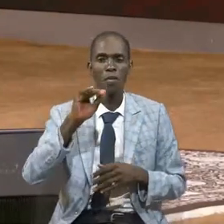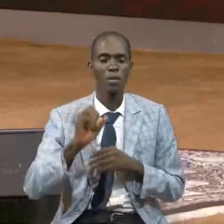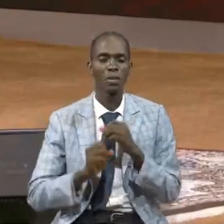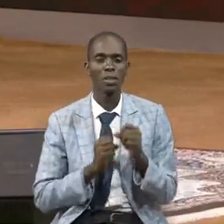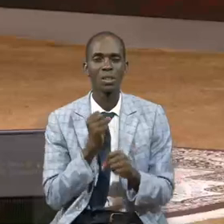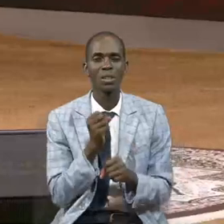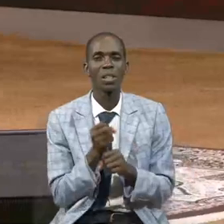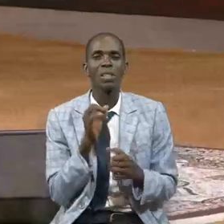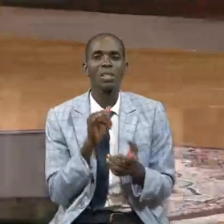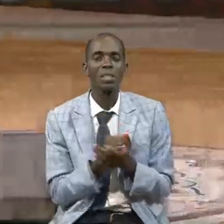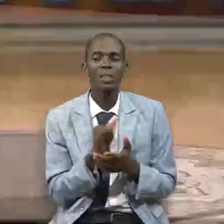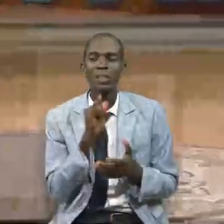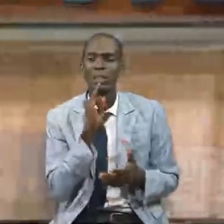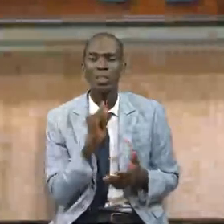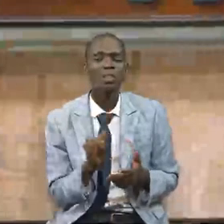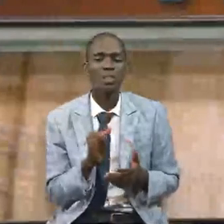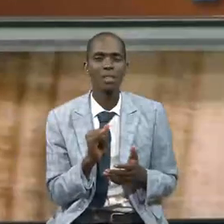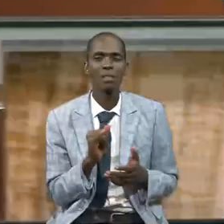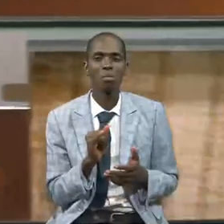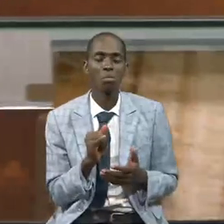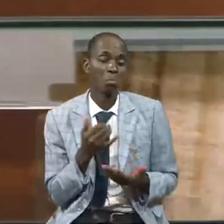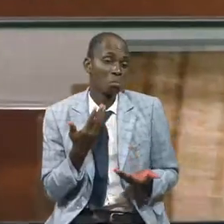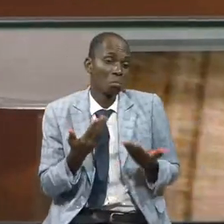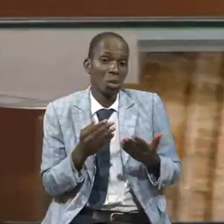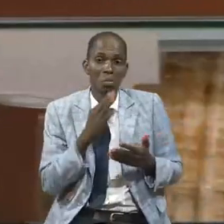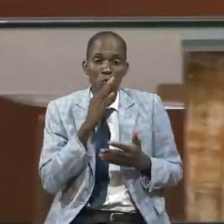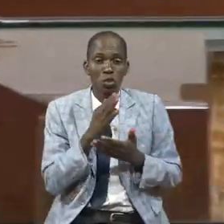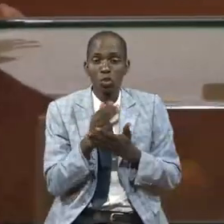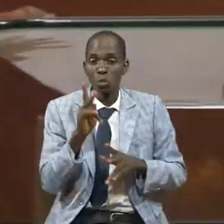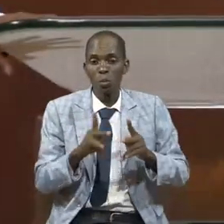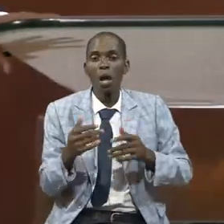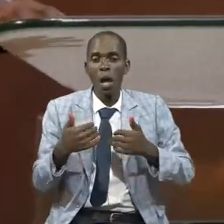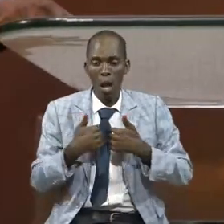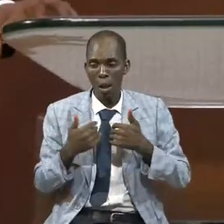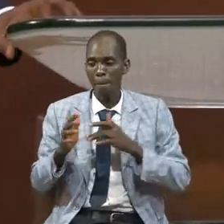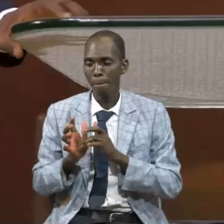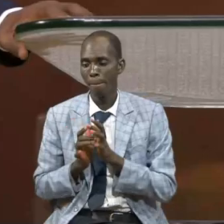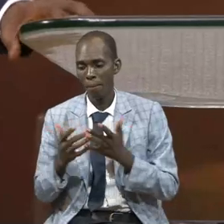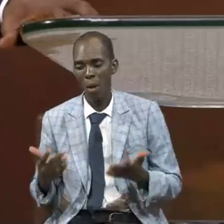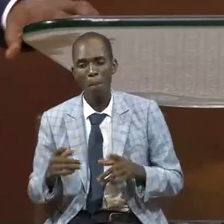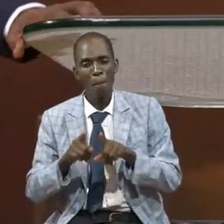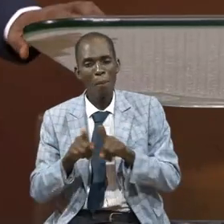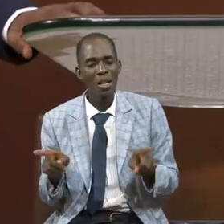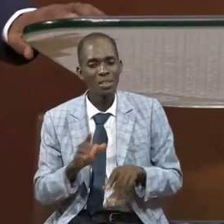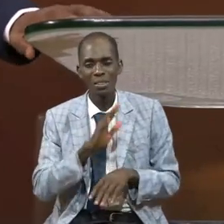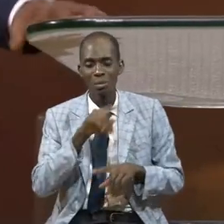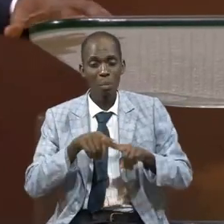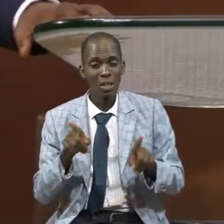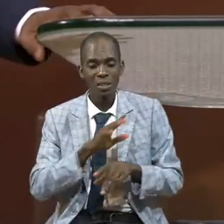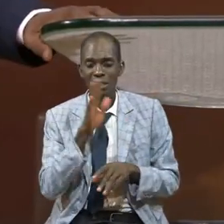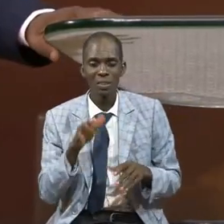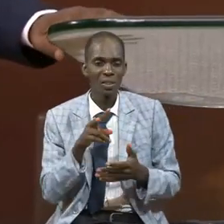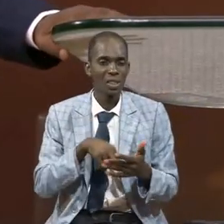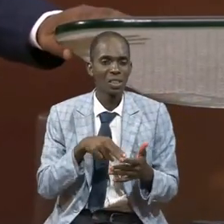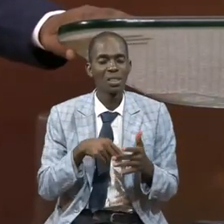pendant 50 ans. C'est comme quelqu'un qui porte la Bible, mais qui ne lit pas la Bible pour